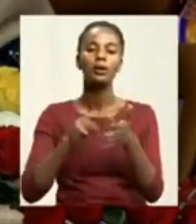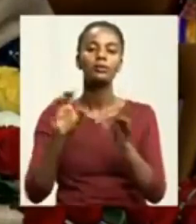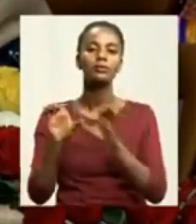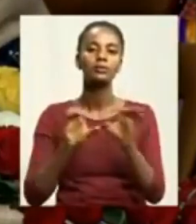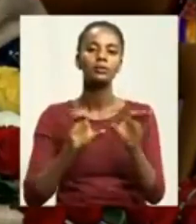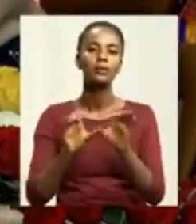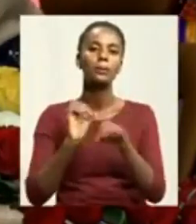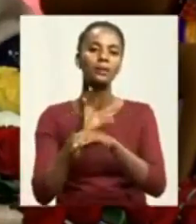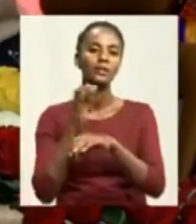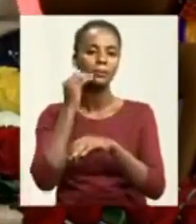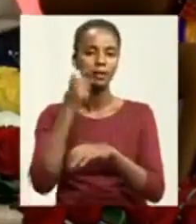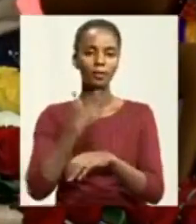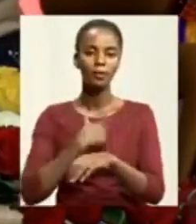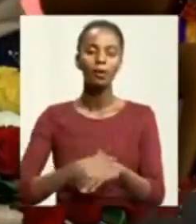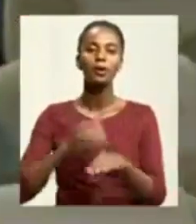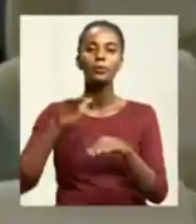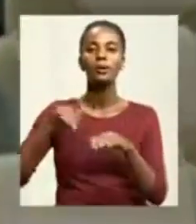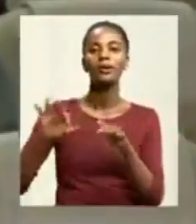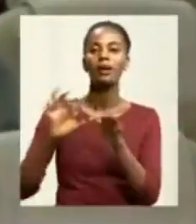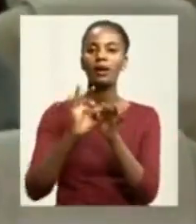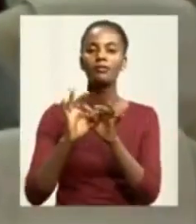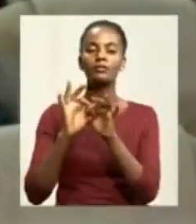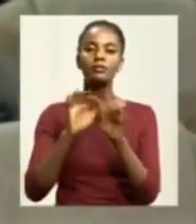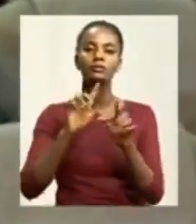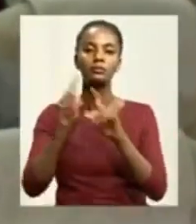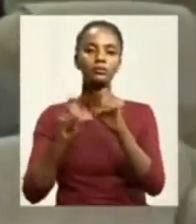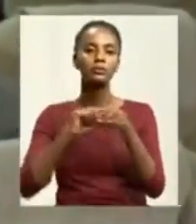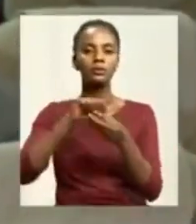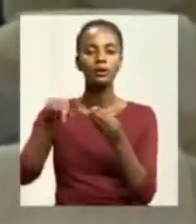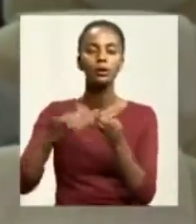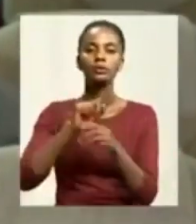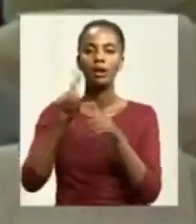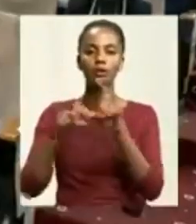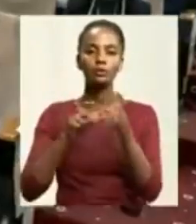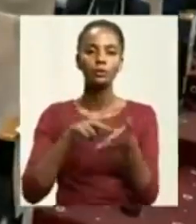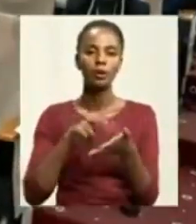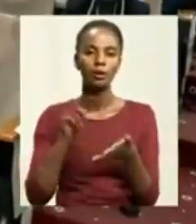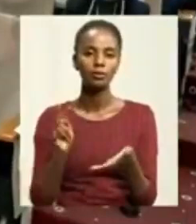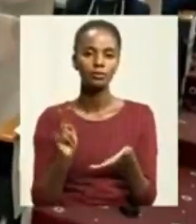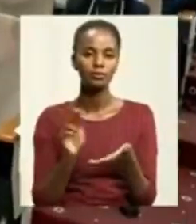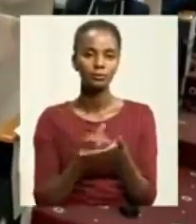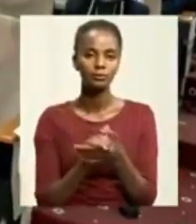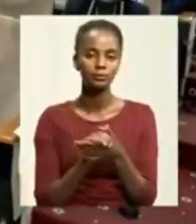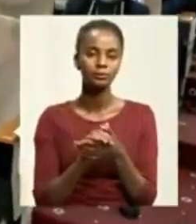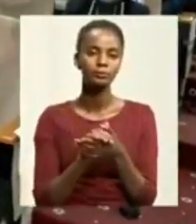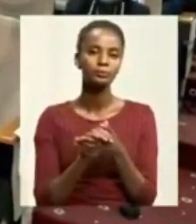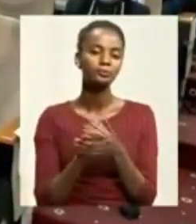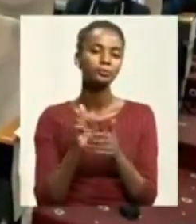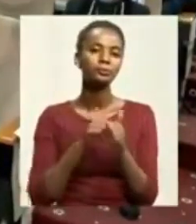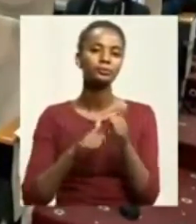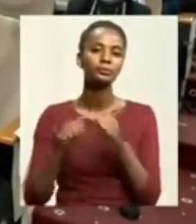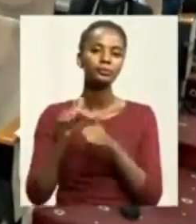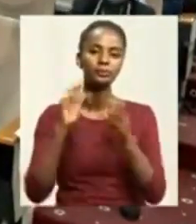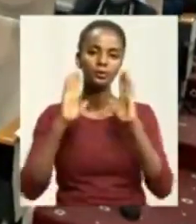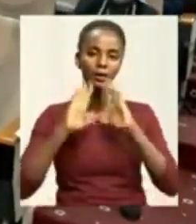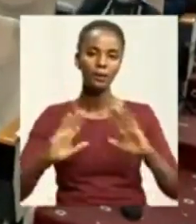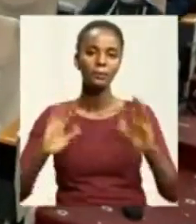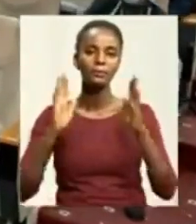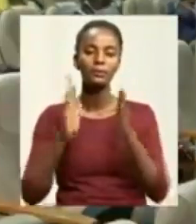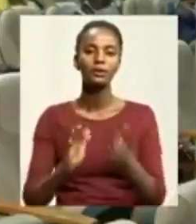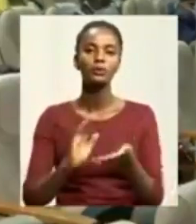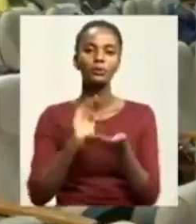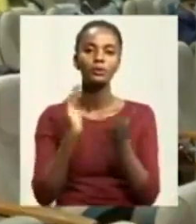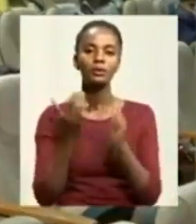በማድረግም የምክር ቤቱ አባላት በቅሪ አደረጃጀት ጥያቄዎች ዙሪያም ጥያቄዎችን አንስተዋል። ከምርጫው አስቀድሞ ሰላማዊ የሆነ